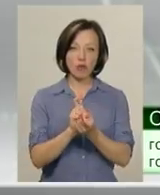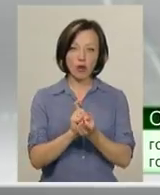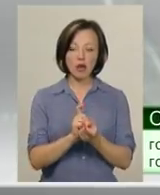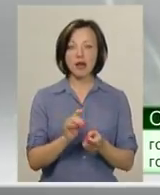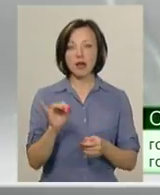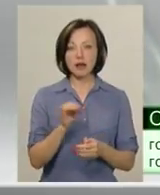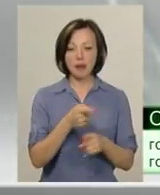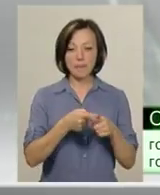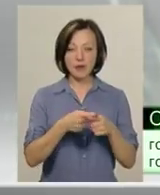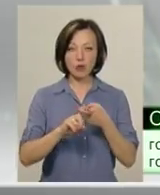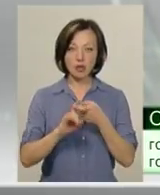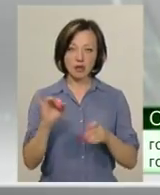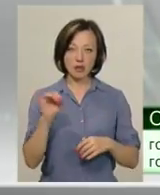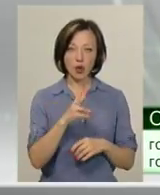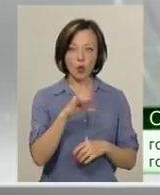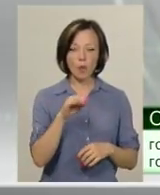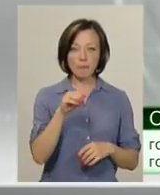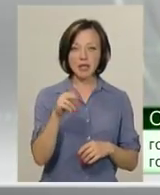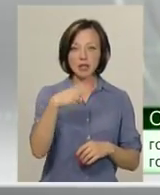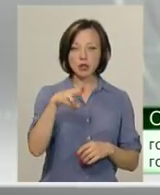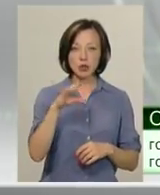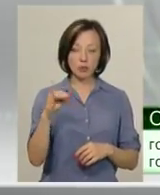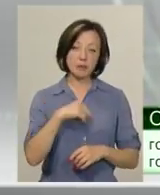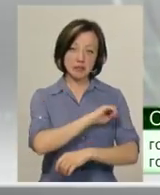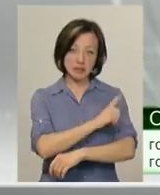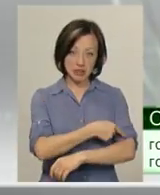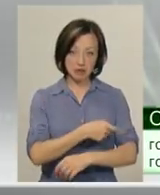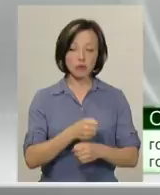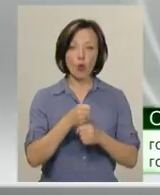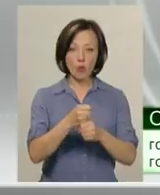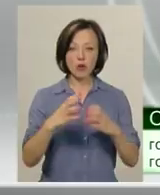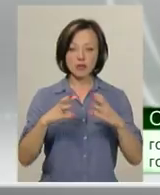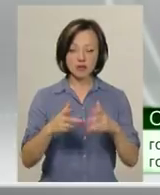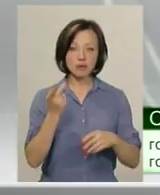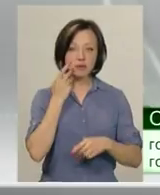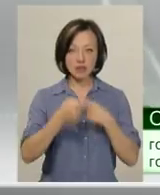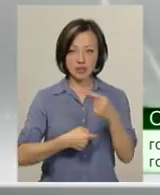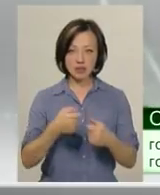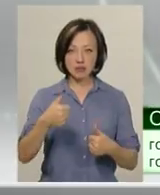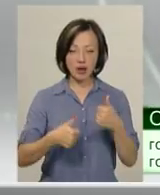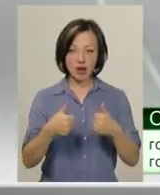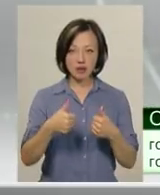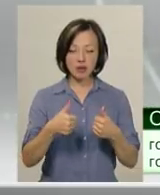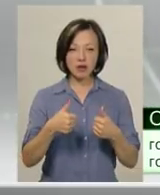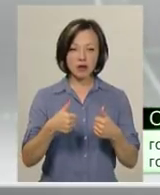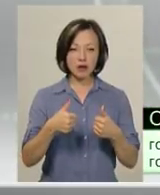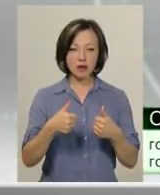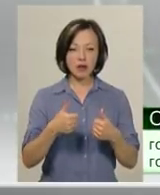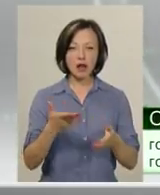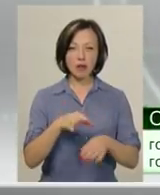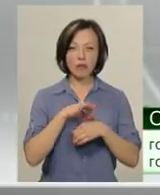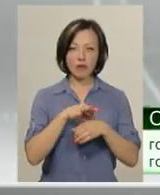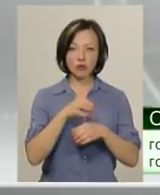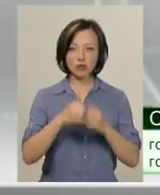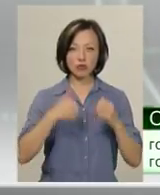ірікумі-гота, напівконтактні ірікумі-дзю. Ми традиційно сильні в боях. Кубок світу – традиційні змагання під егідою джудокан Годзюрю, які